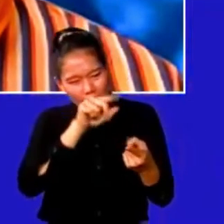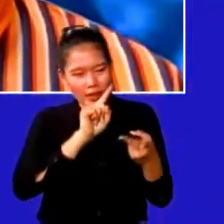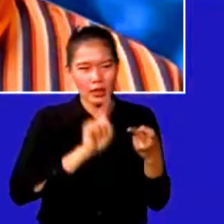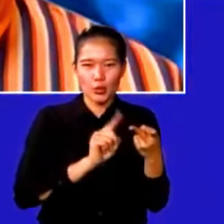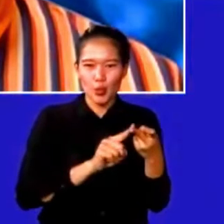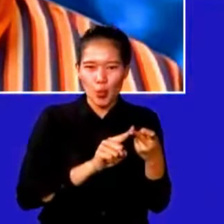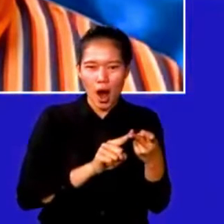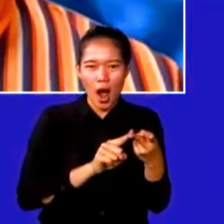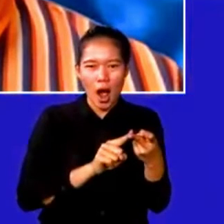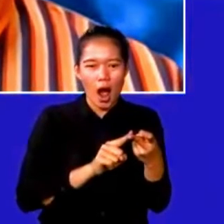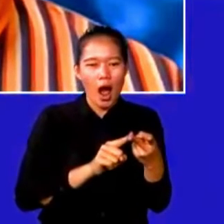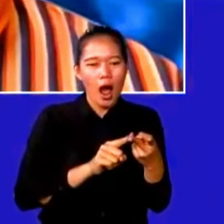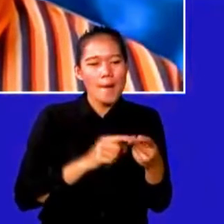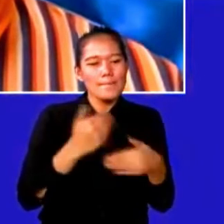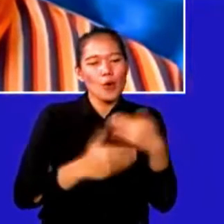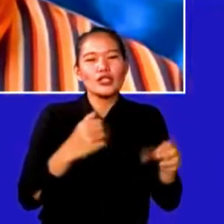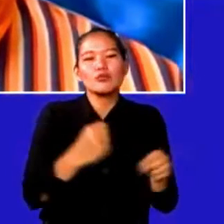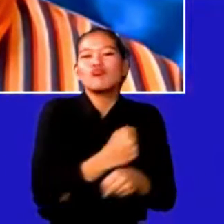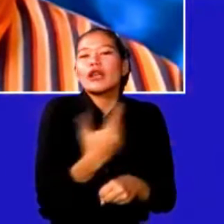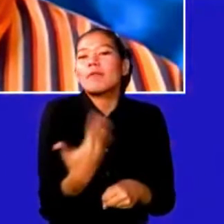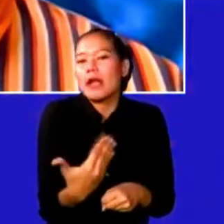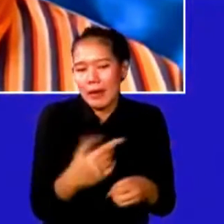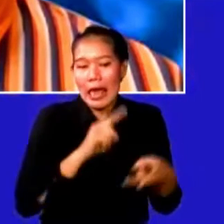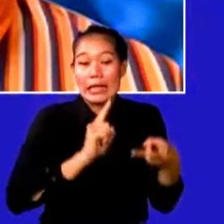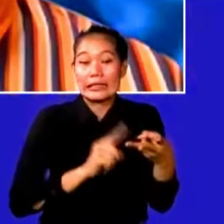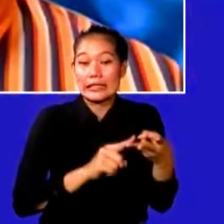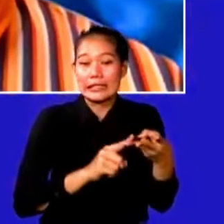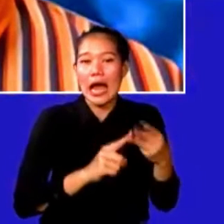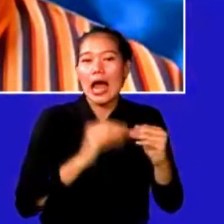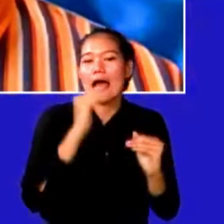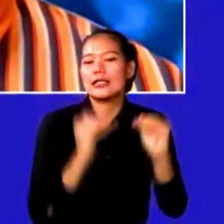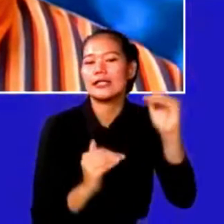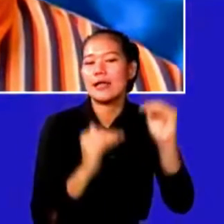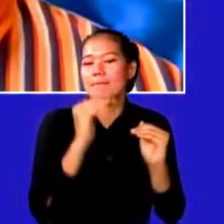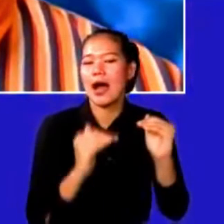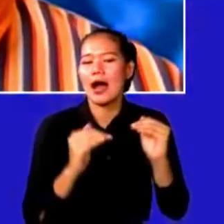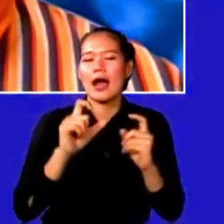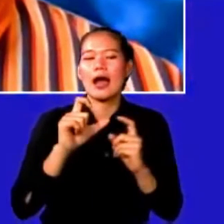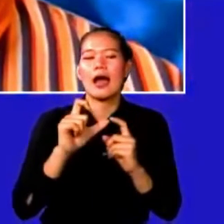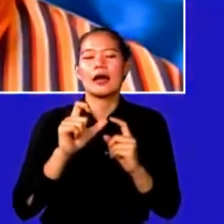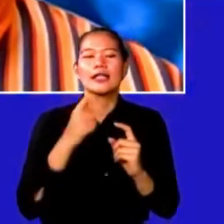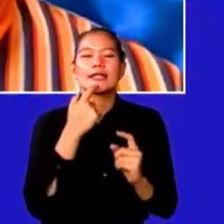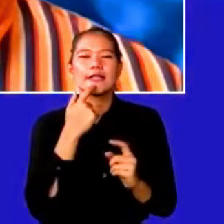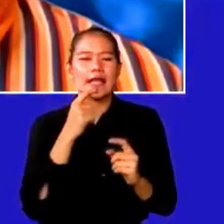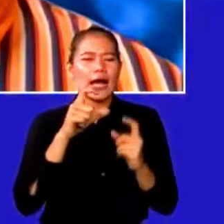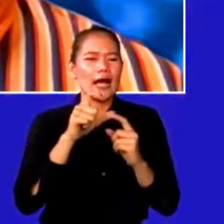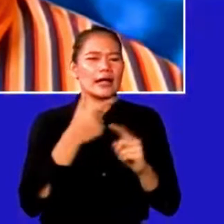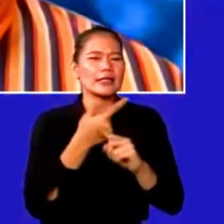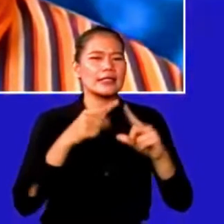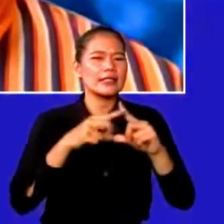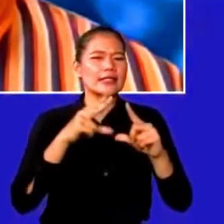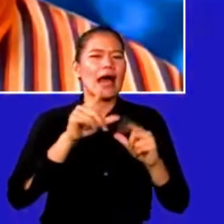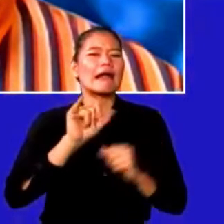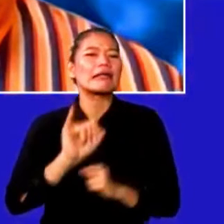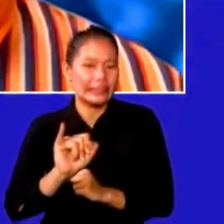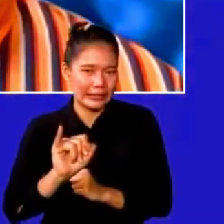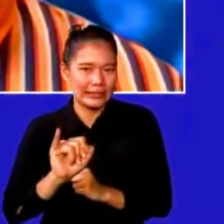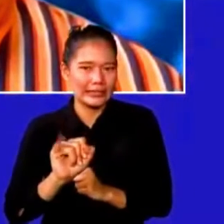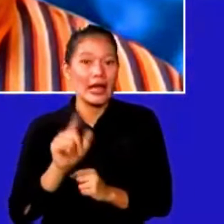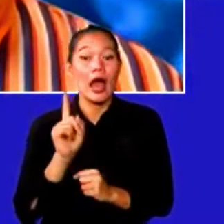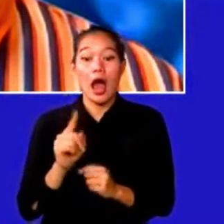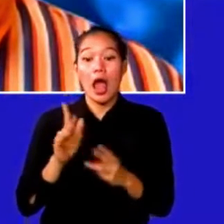kemudian proses produksinya hingga timbang pada aspek karinya sehingga ketika Majelis Ulama Indonesia